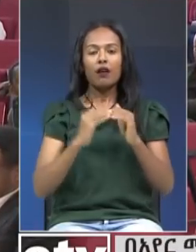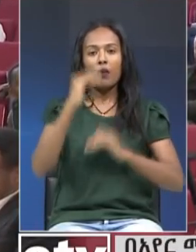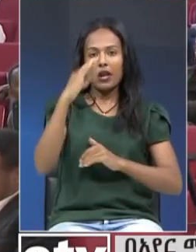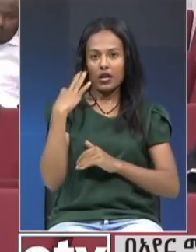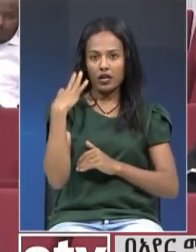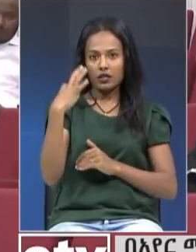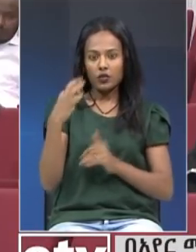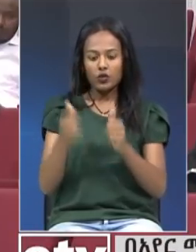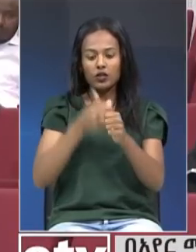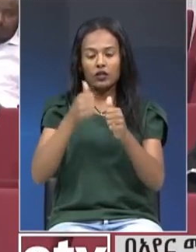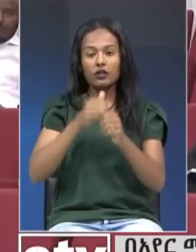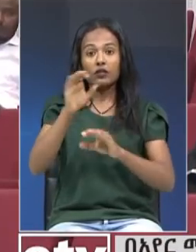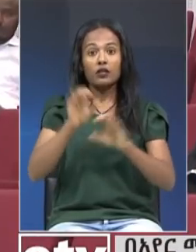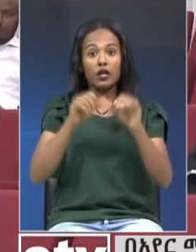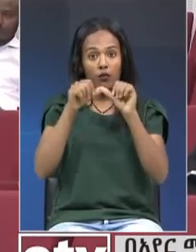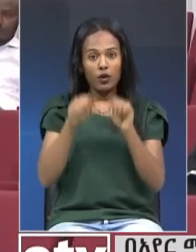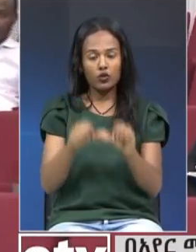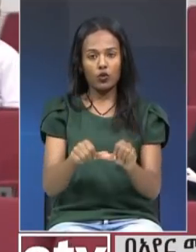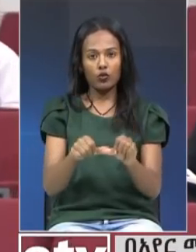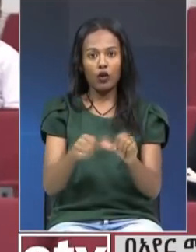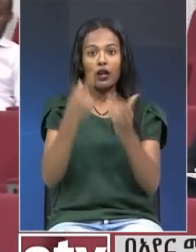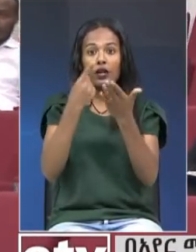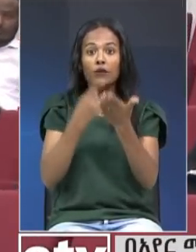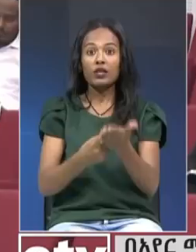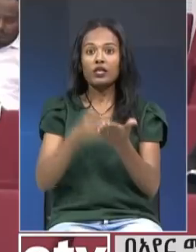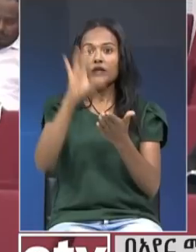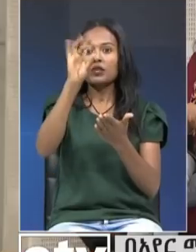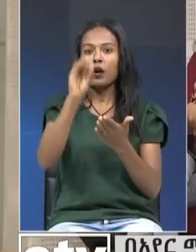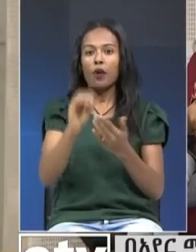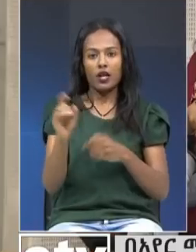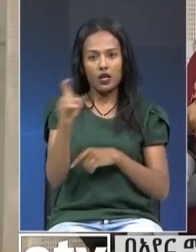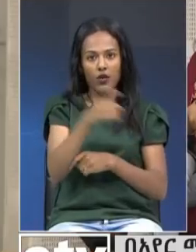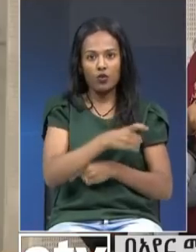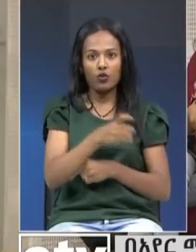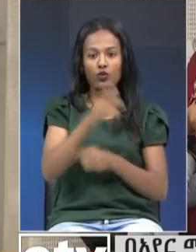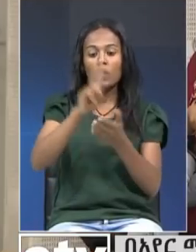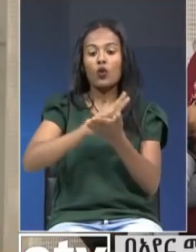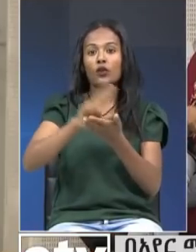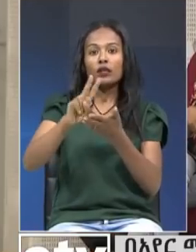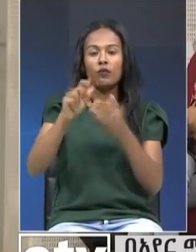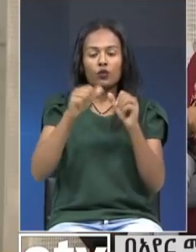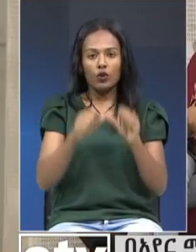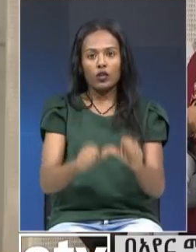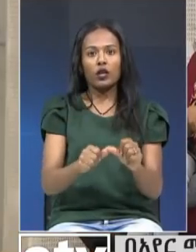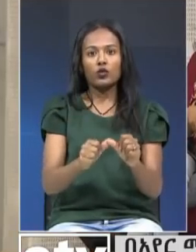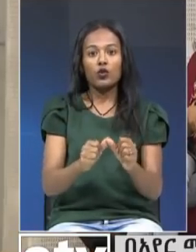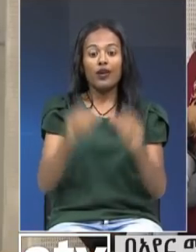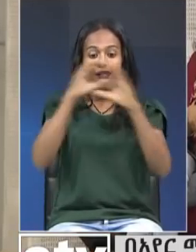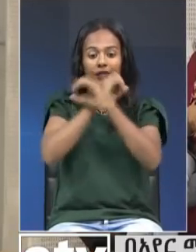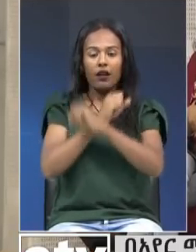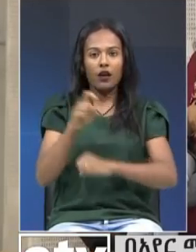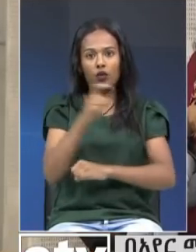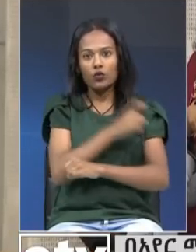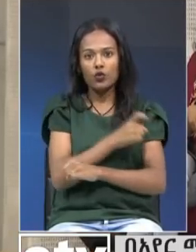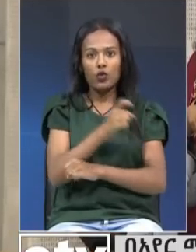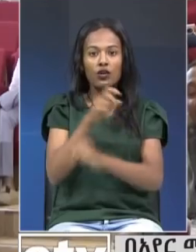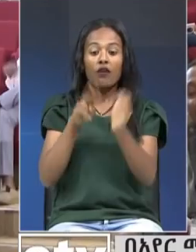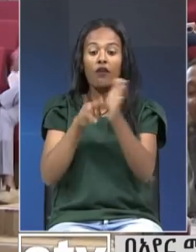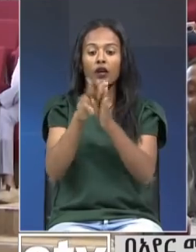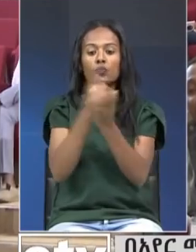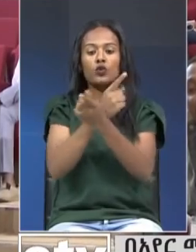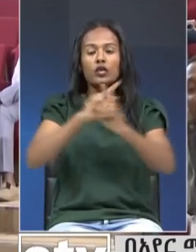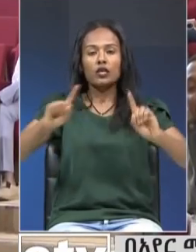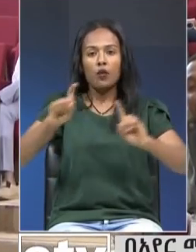ግለሰቦች ክትትል ሲደረግባቸው ቆይቷል። በዚህም 80 የሚሆኑት የሁለት ሳምንታት ቆይታቸውን ያጠናቀቁ ሲሆን ከቫይረሱ ነጻ